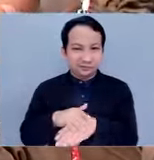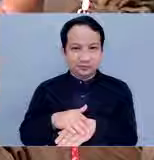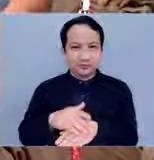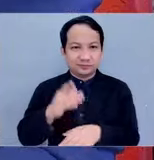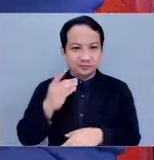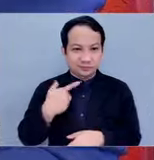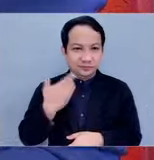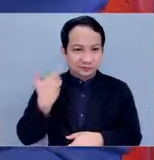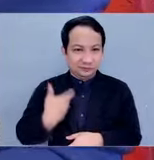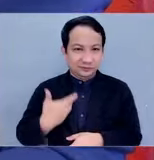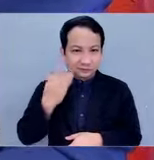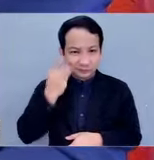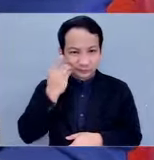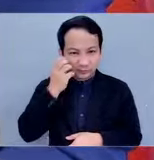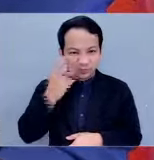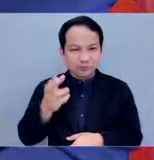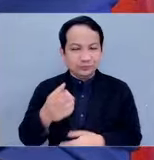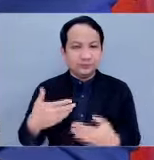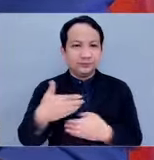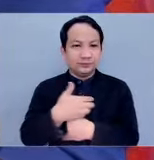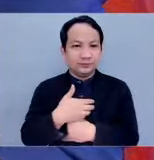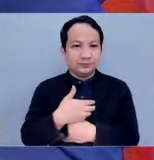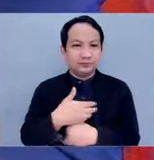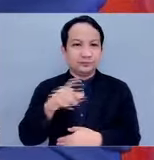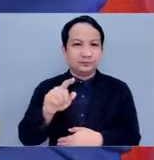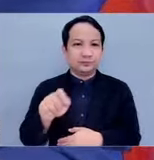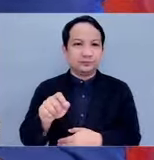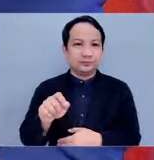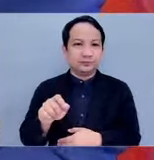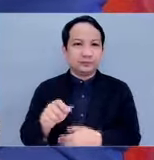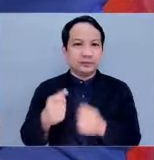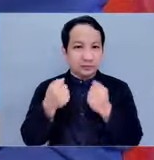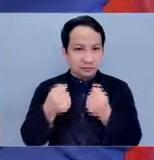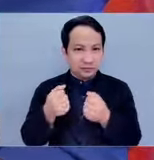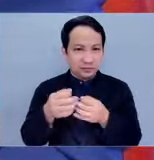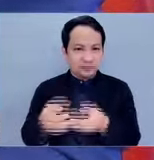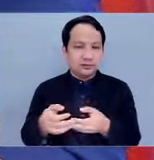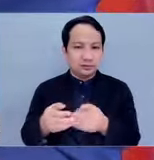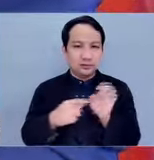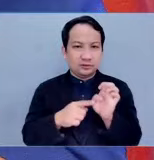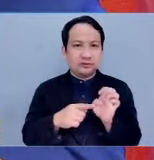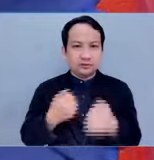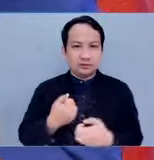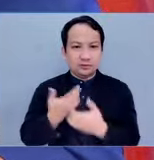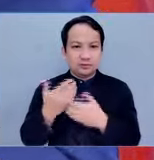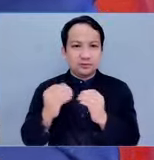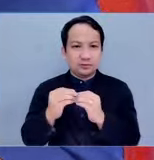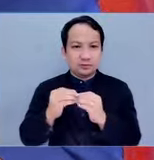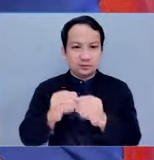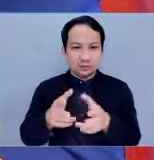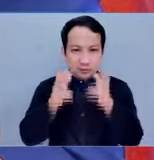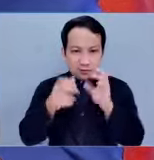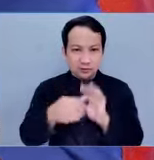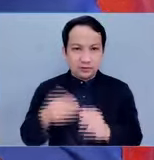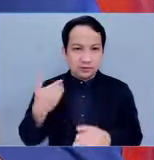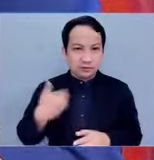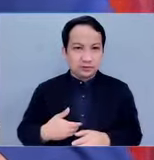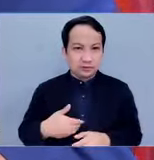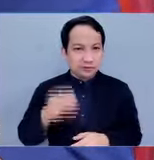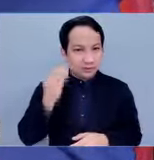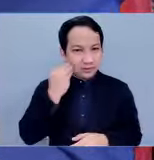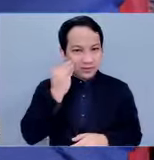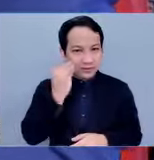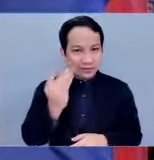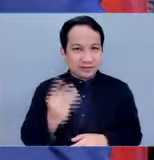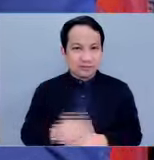Roman. Hug them tight po, mga kapatid. Kapit lang and be extra inspired and motivated. Ako naman po, si Maui David.